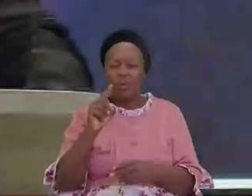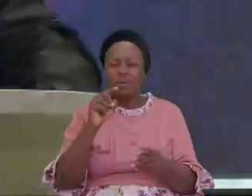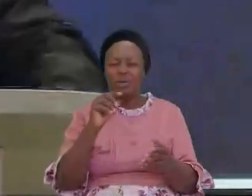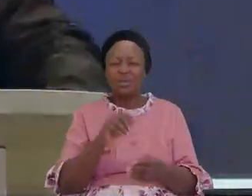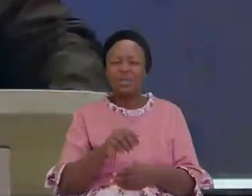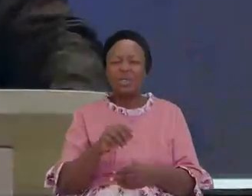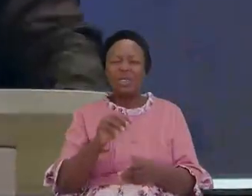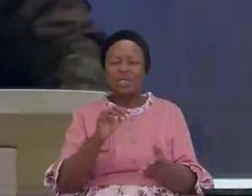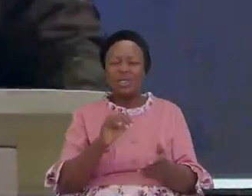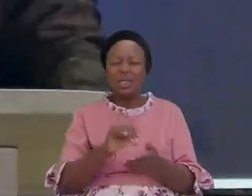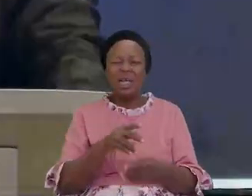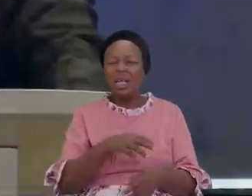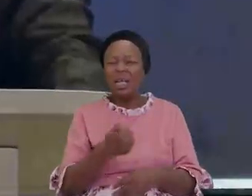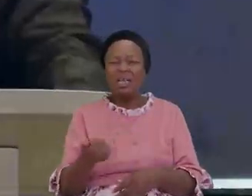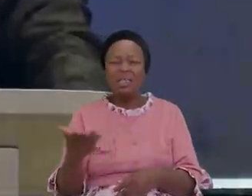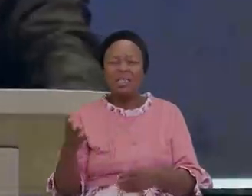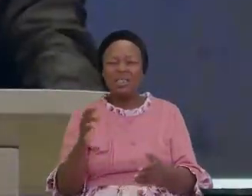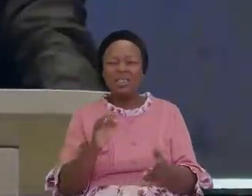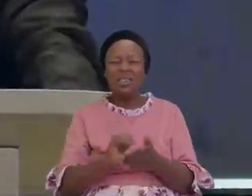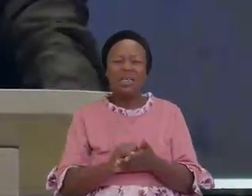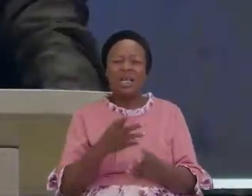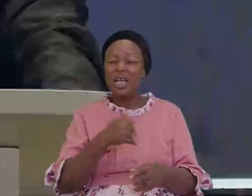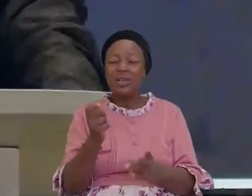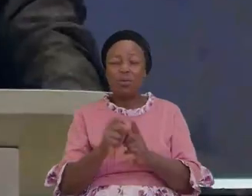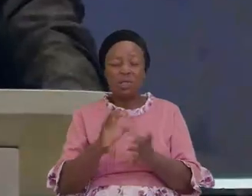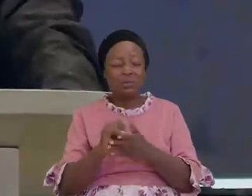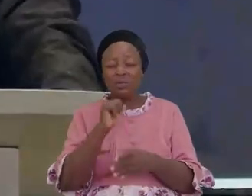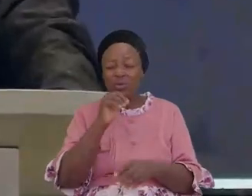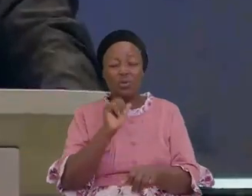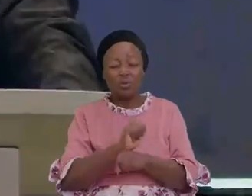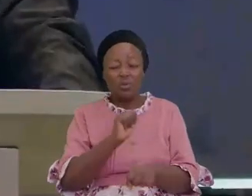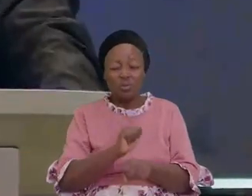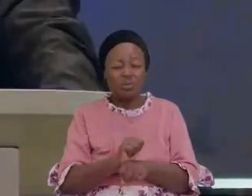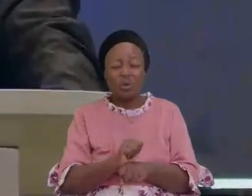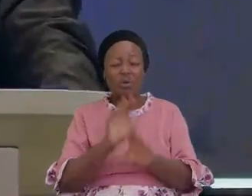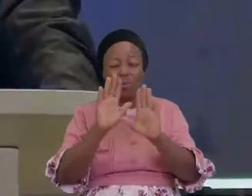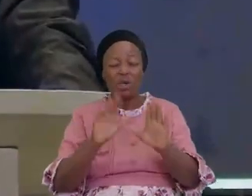Toute parole qui ne produira pas de prodige, ôte cela de leur bouche.